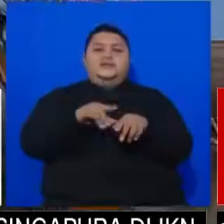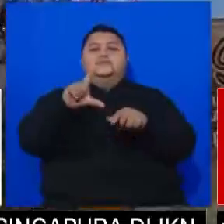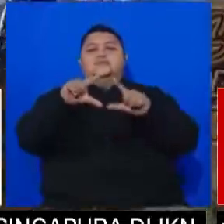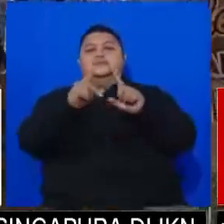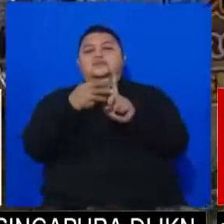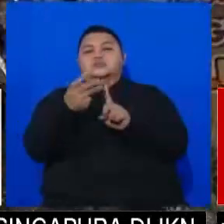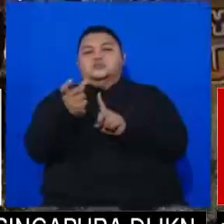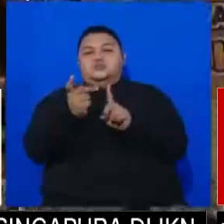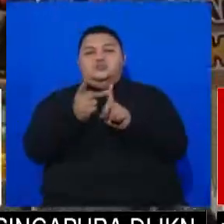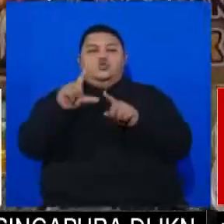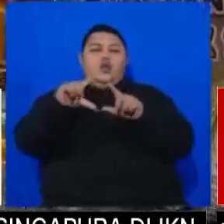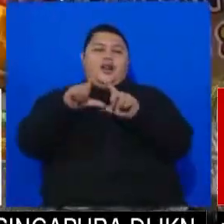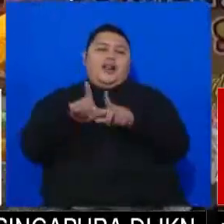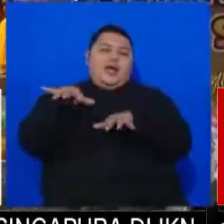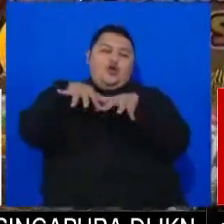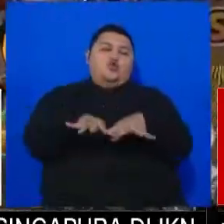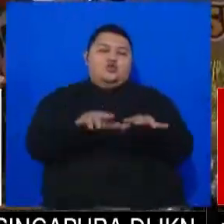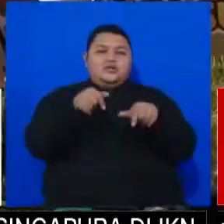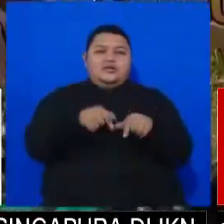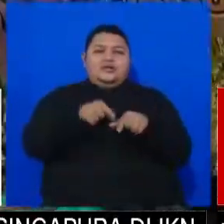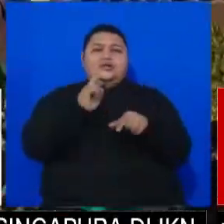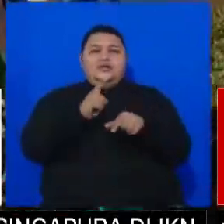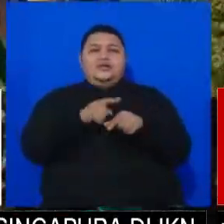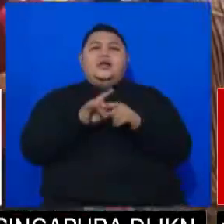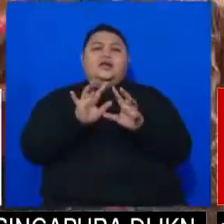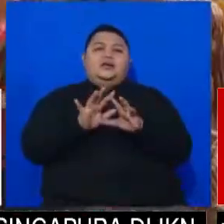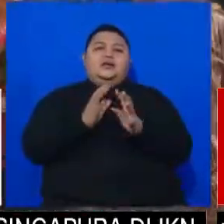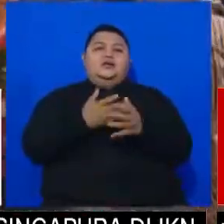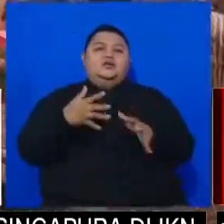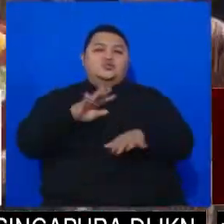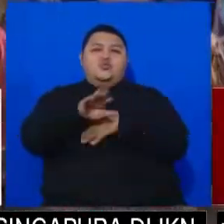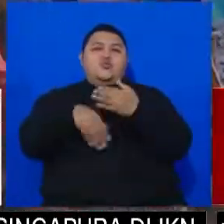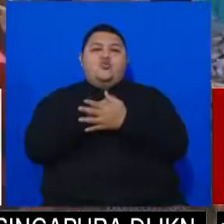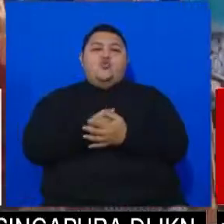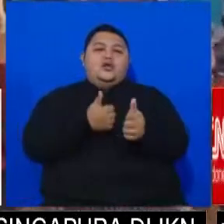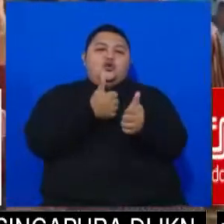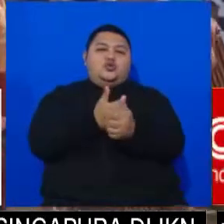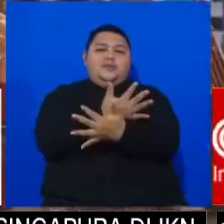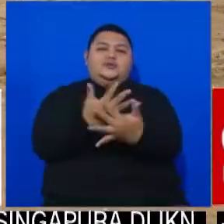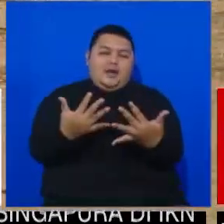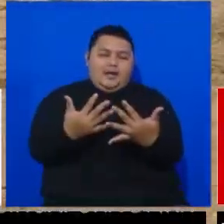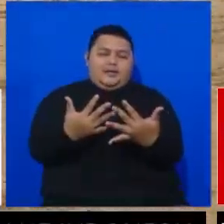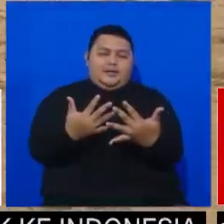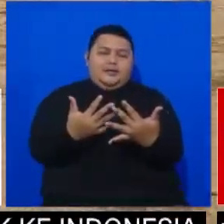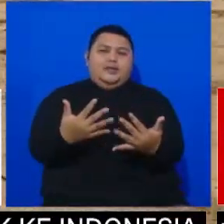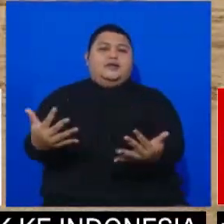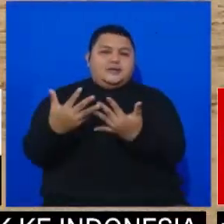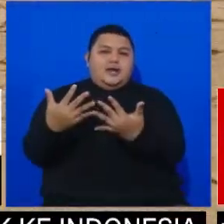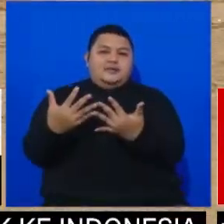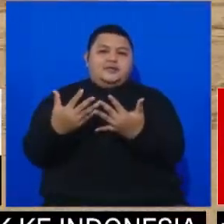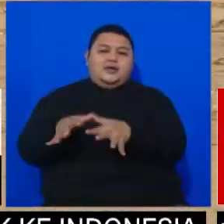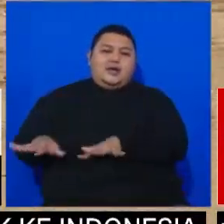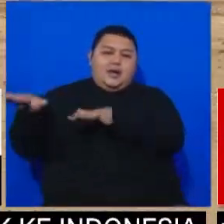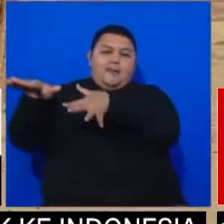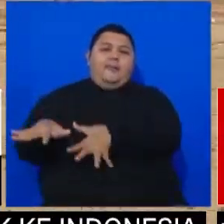dayang-dayang dan sejumlah tokoh masyarakat Kecamatan Munjungan. Tumpeng agung selanjutnya dibawa ke Pantai Blado untuk dilakukan